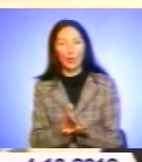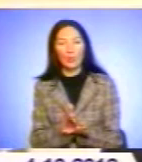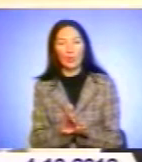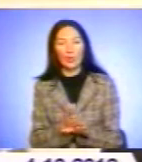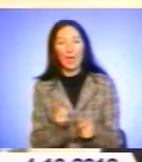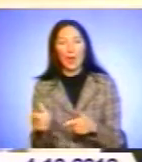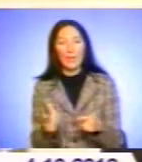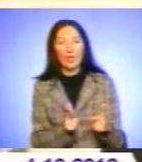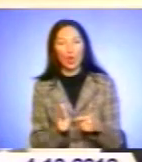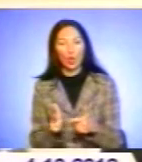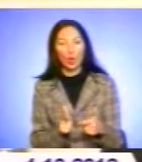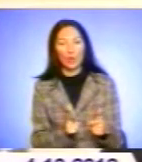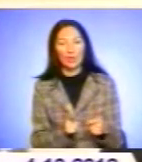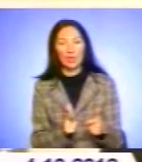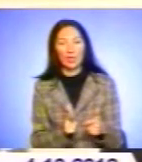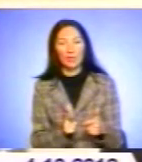підготовлений